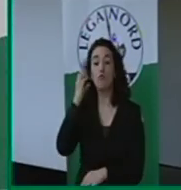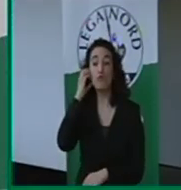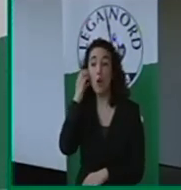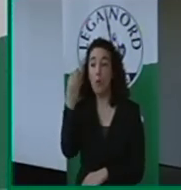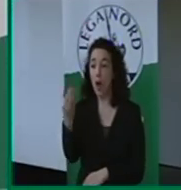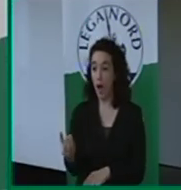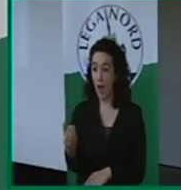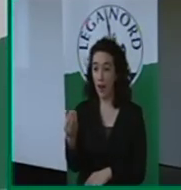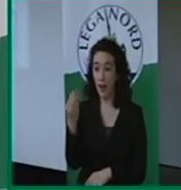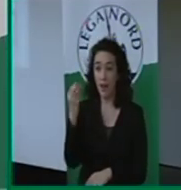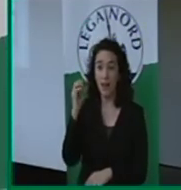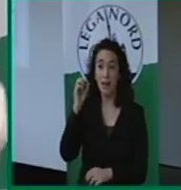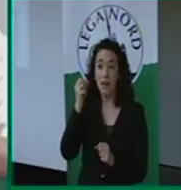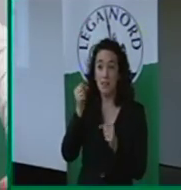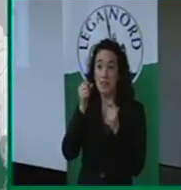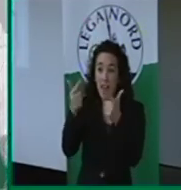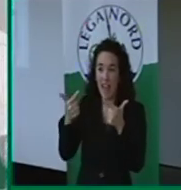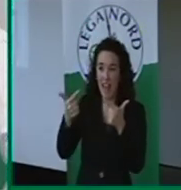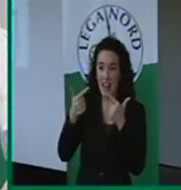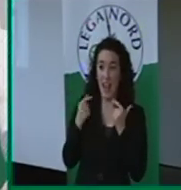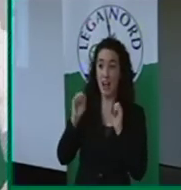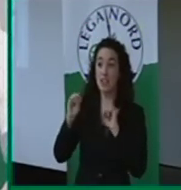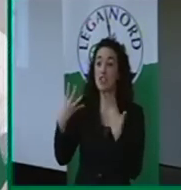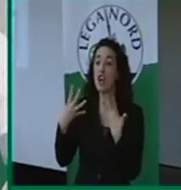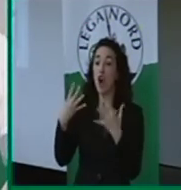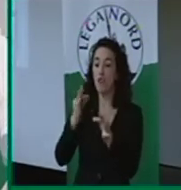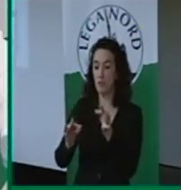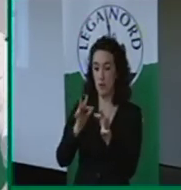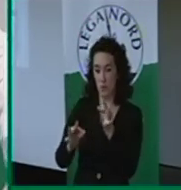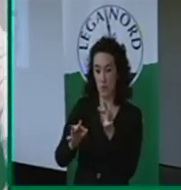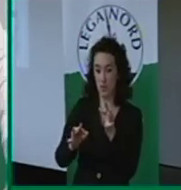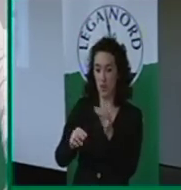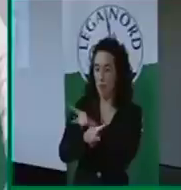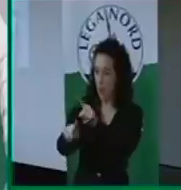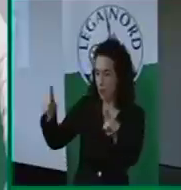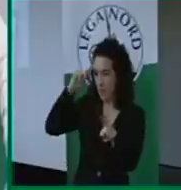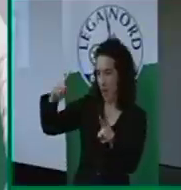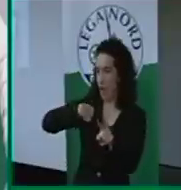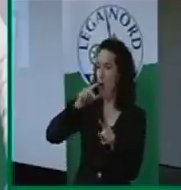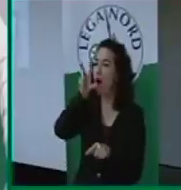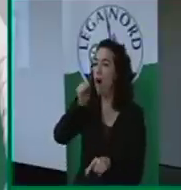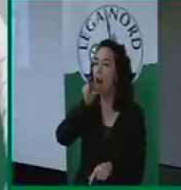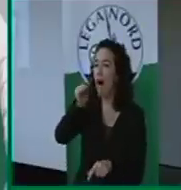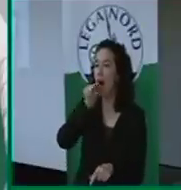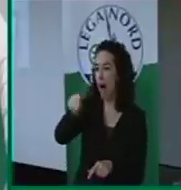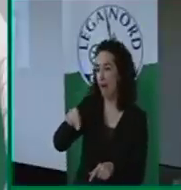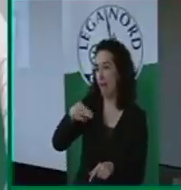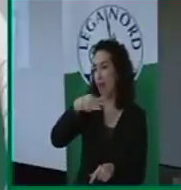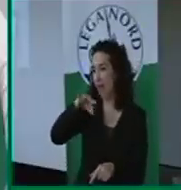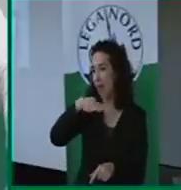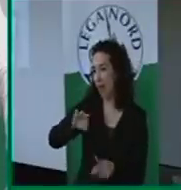telefonino 19 minuti eh così sapete di che morte Dovete morire Grazie